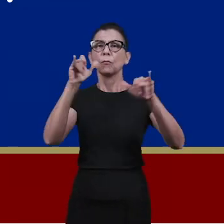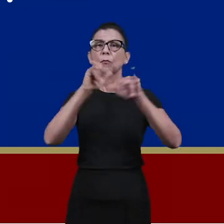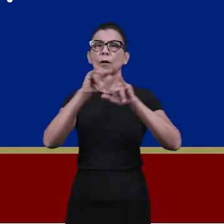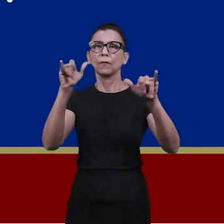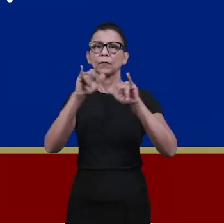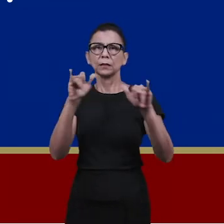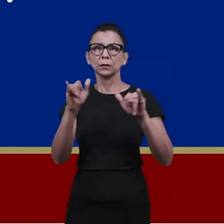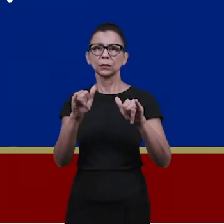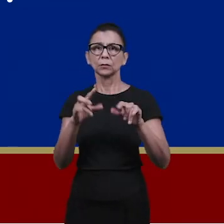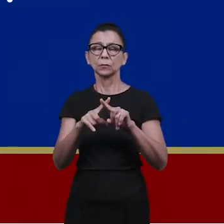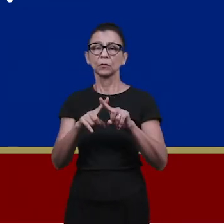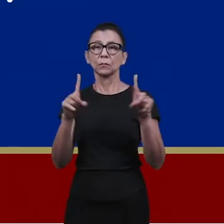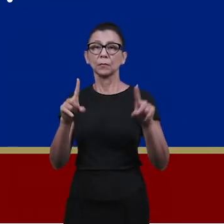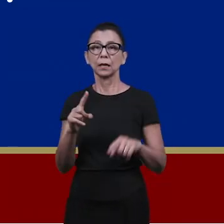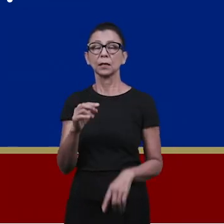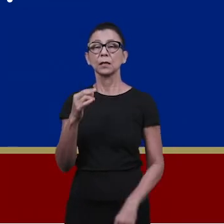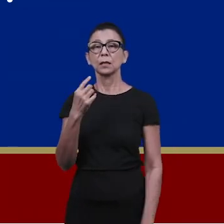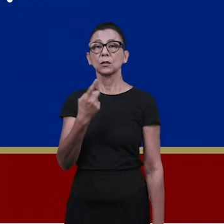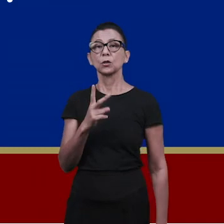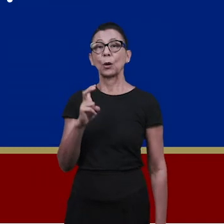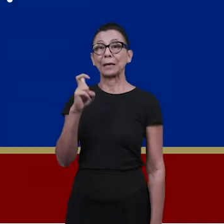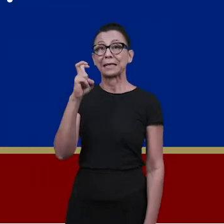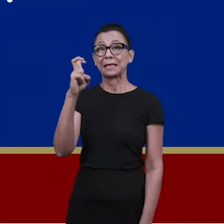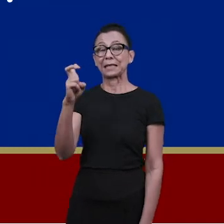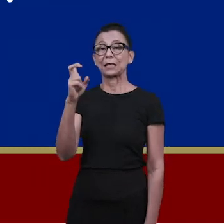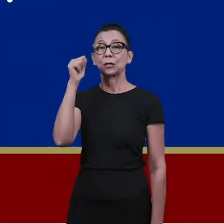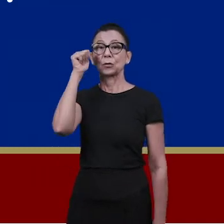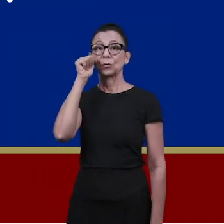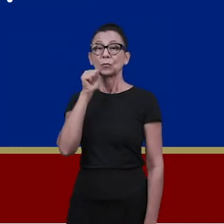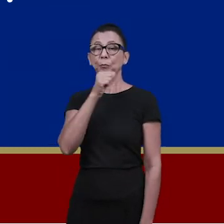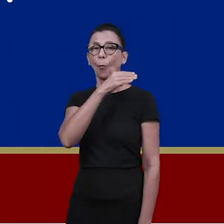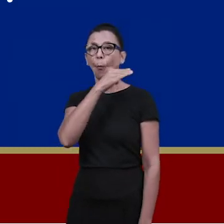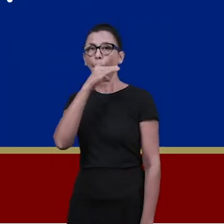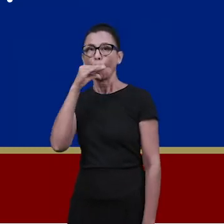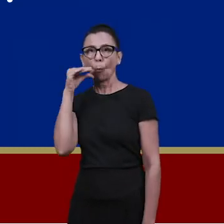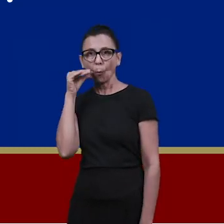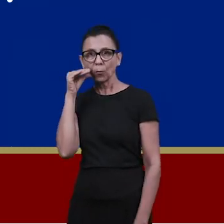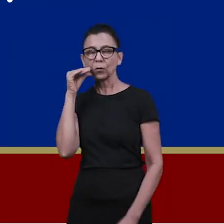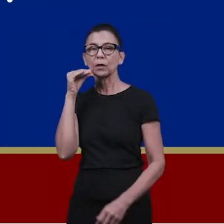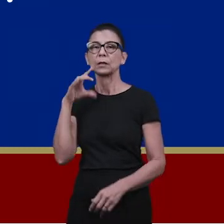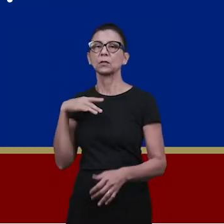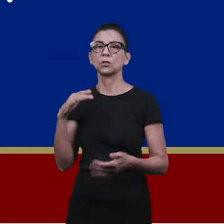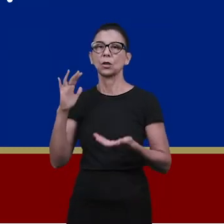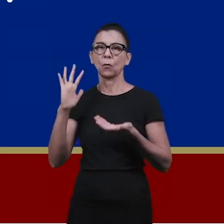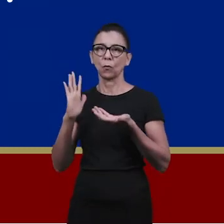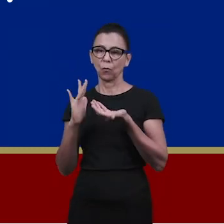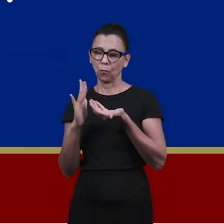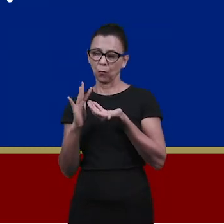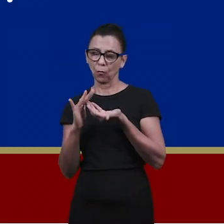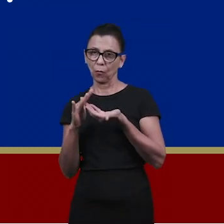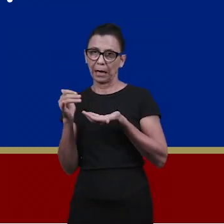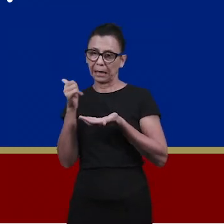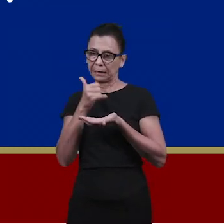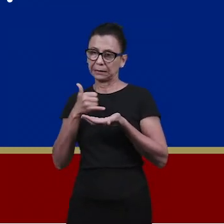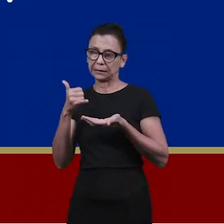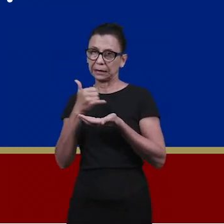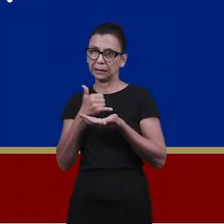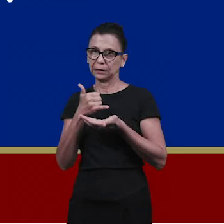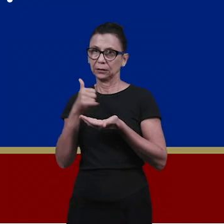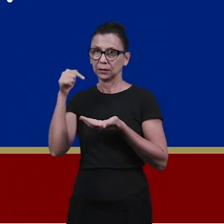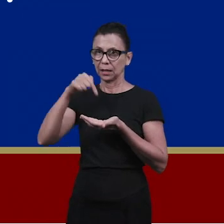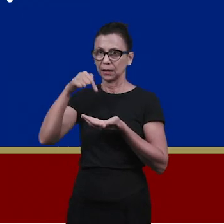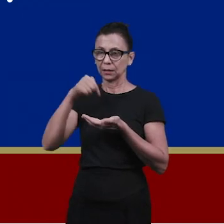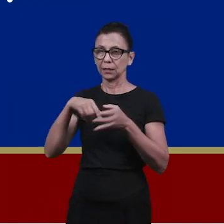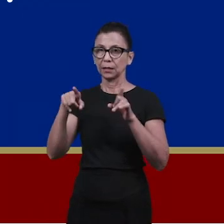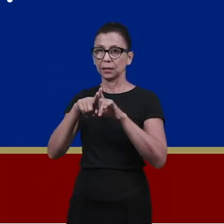lampes. Elles avaient la réserve d'huile car elles étaient diligentes, au contraire des 5